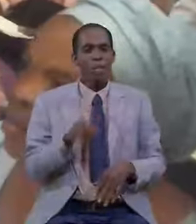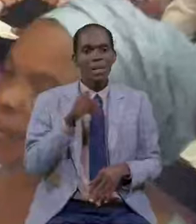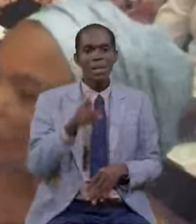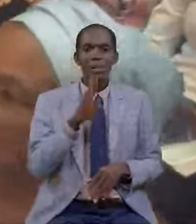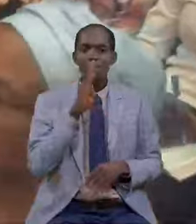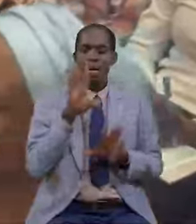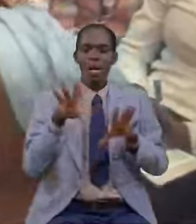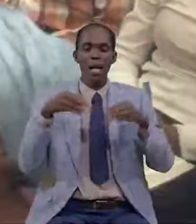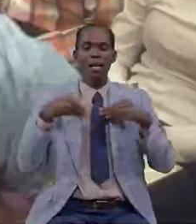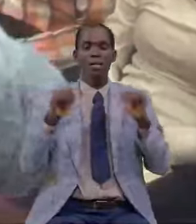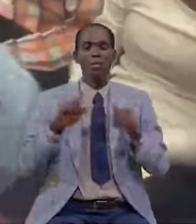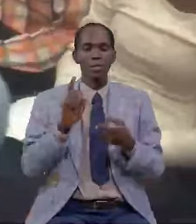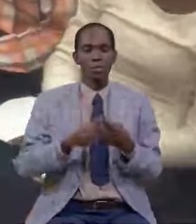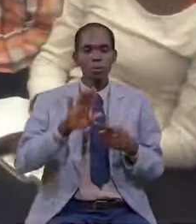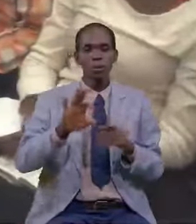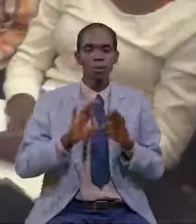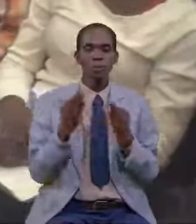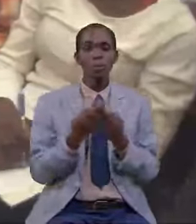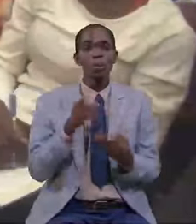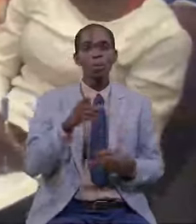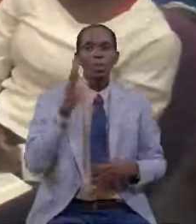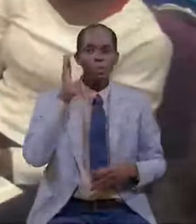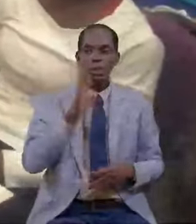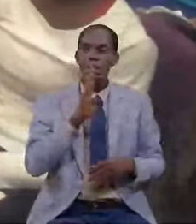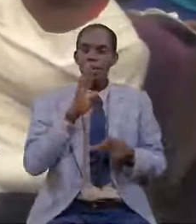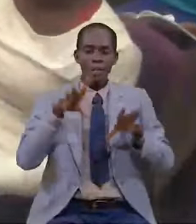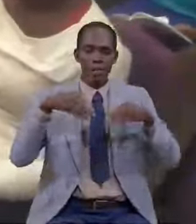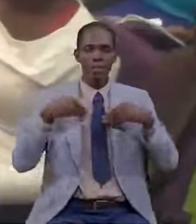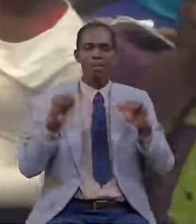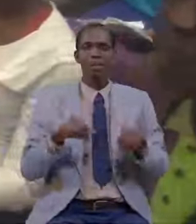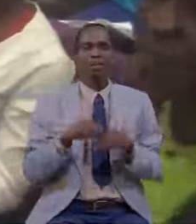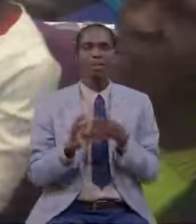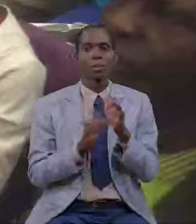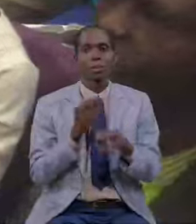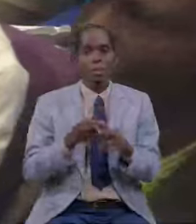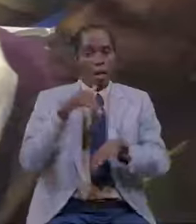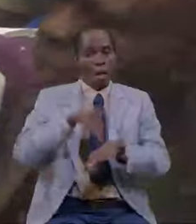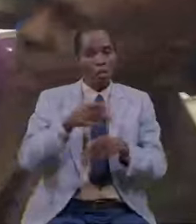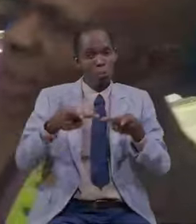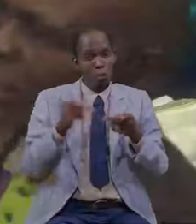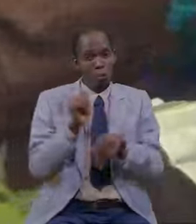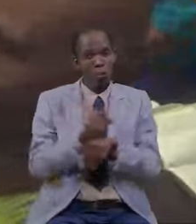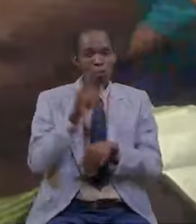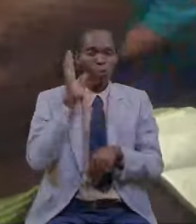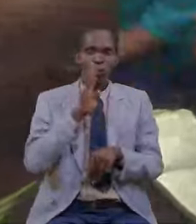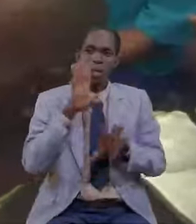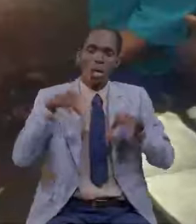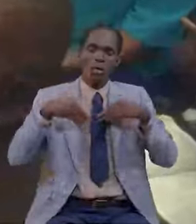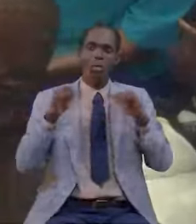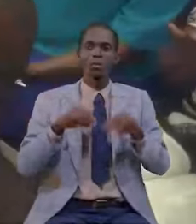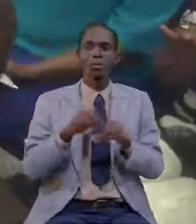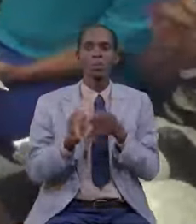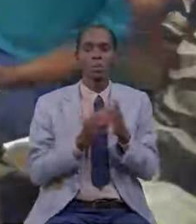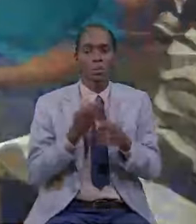à ses frères. Vous serez agréable. À votre lieu de travail, vous serez agréable. Au marché, vous